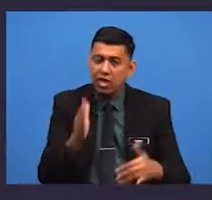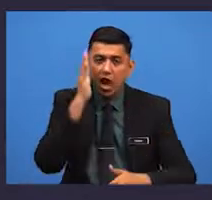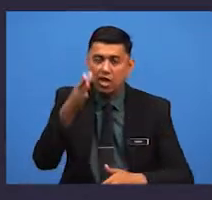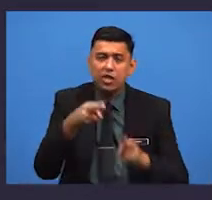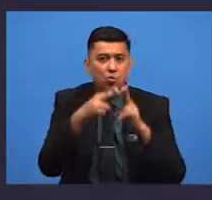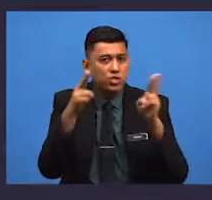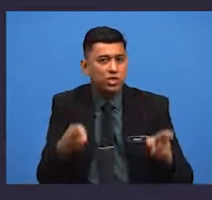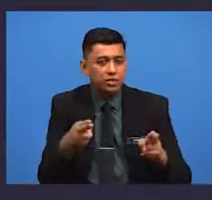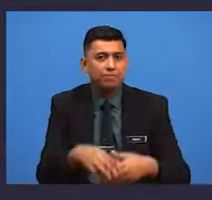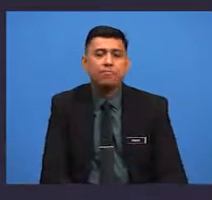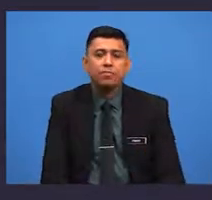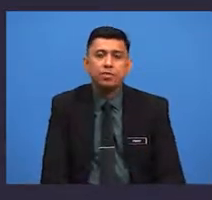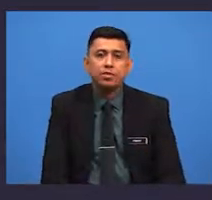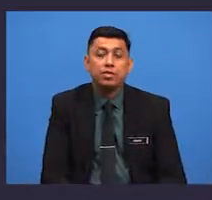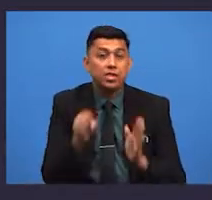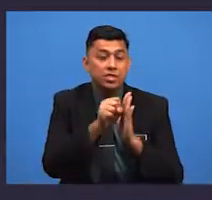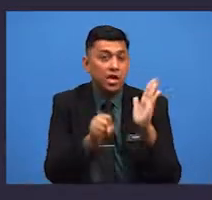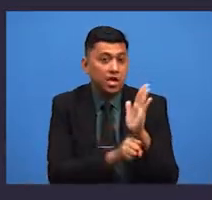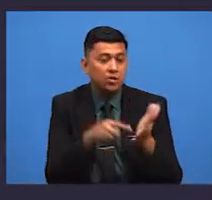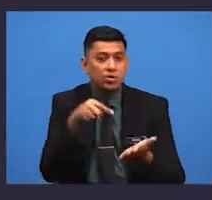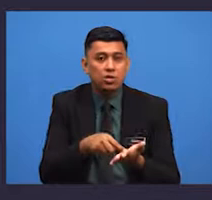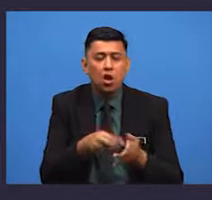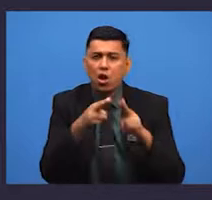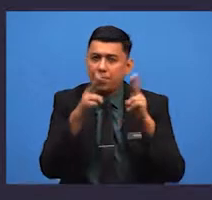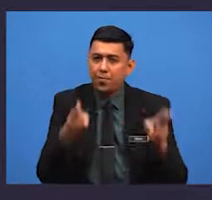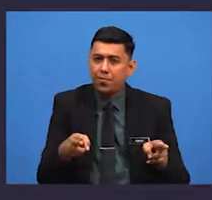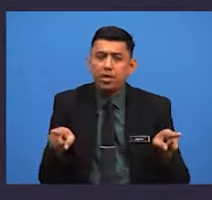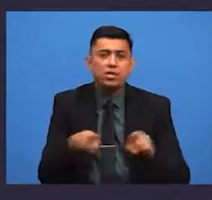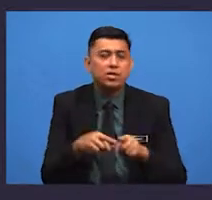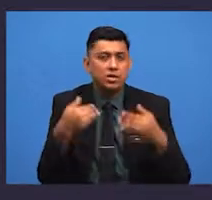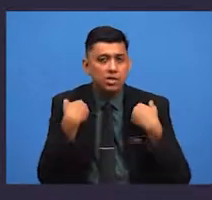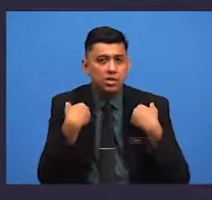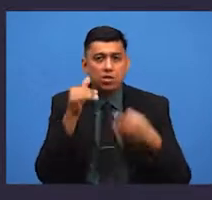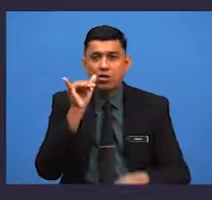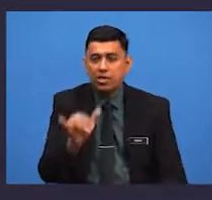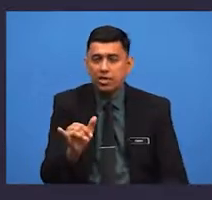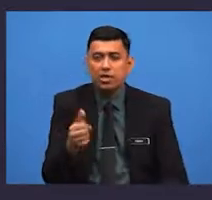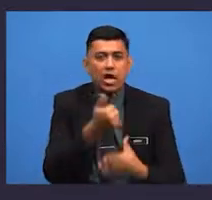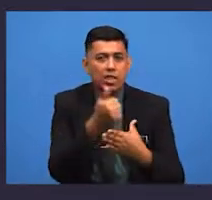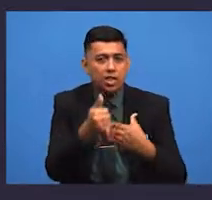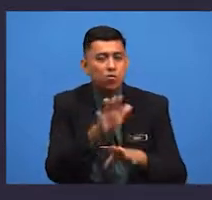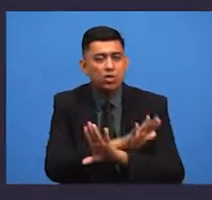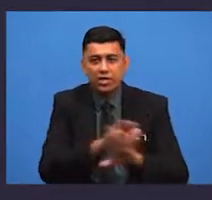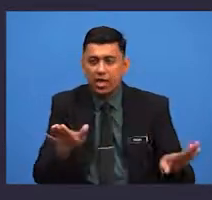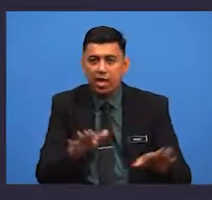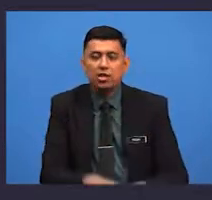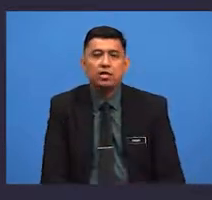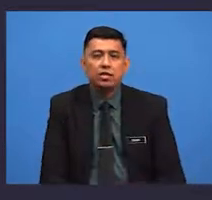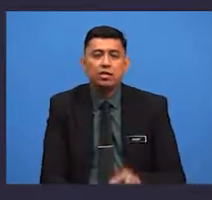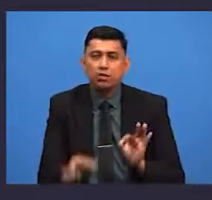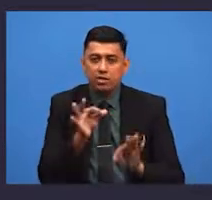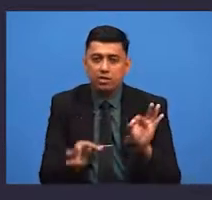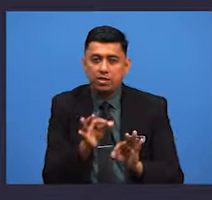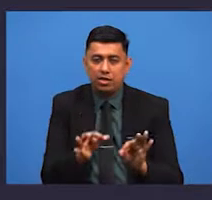diuji. Syarat ini akan diuji sama ada ya atau tidak. Jika syarat